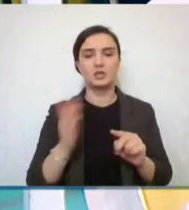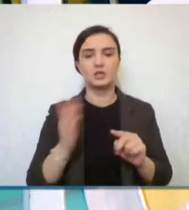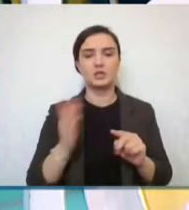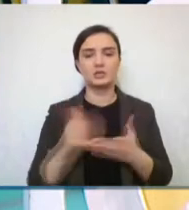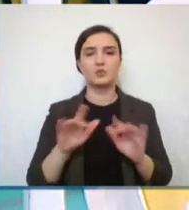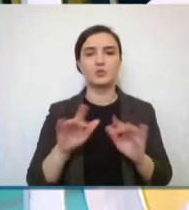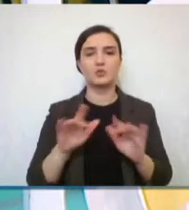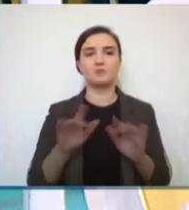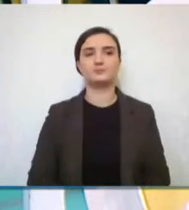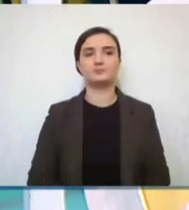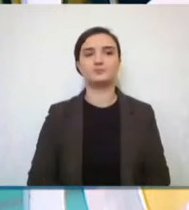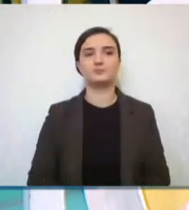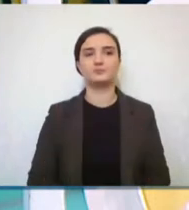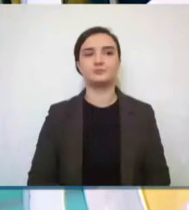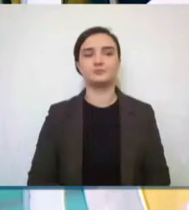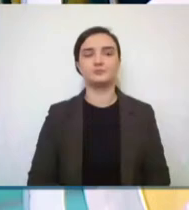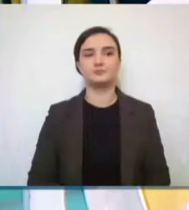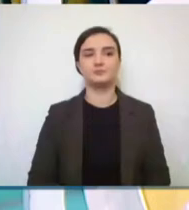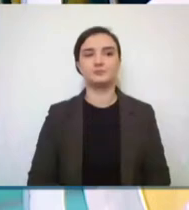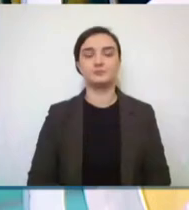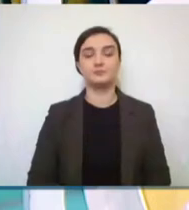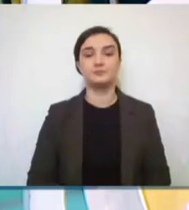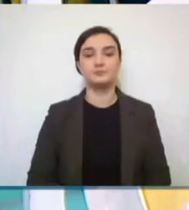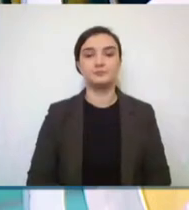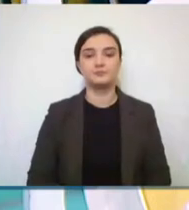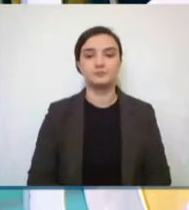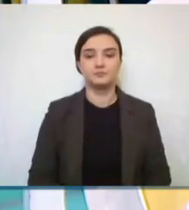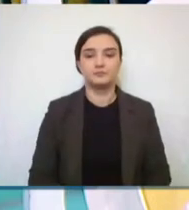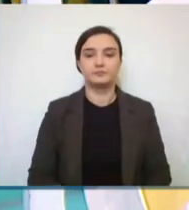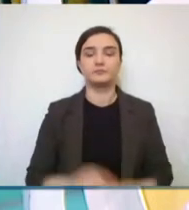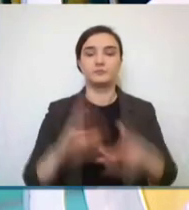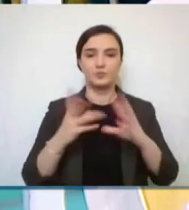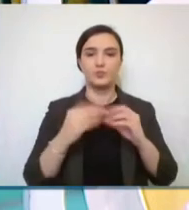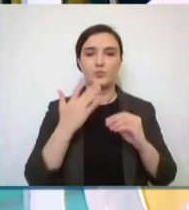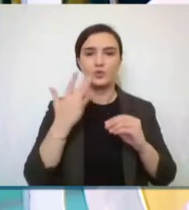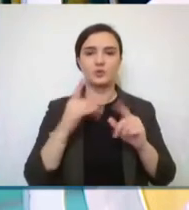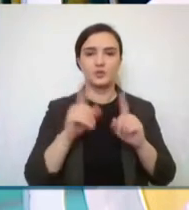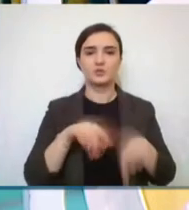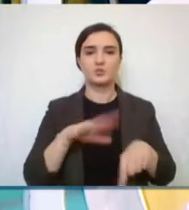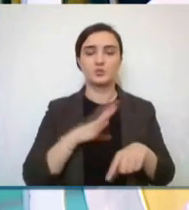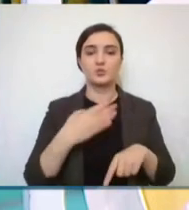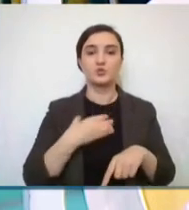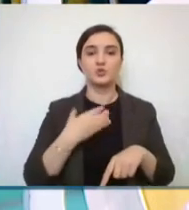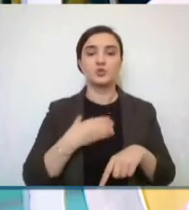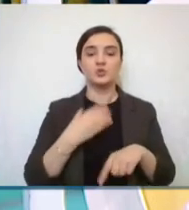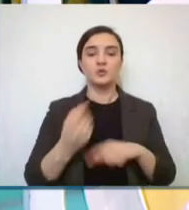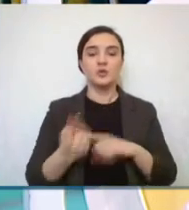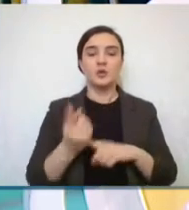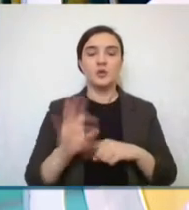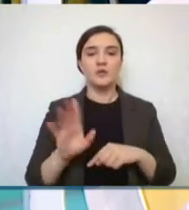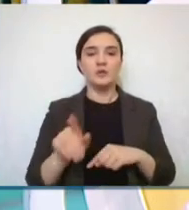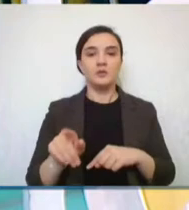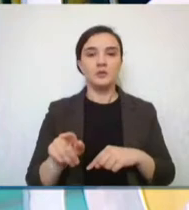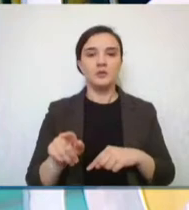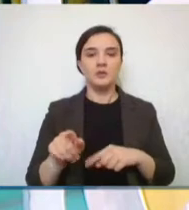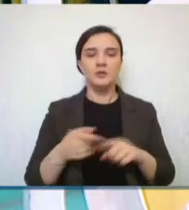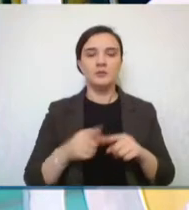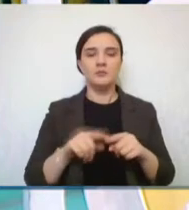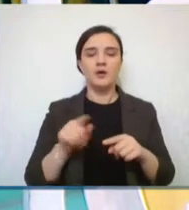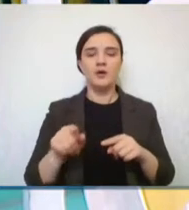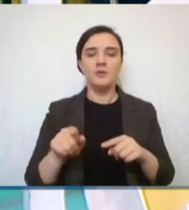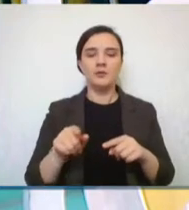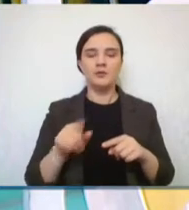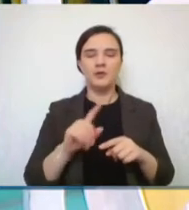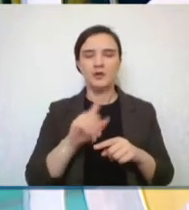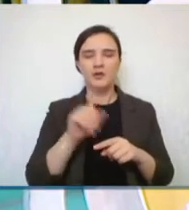შორის პოლიტიკაც ეგეთი იყო, რომ შიში თუ არ გავაჩინე ამ ნიღაბის ტარებას და რაღაც რაღაცებს